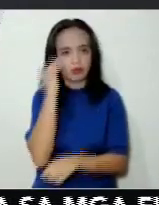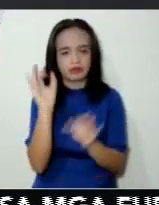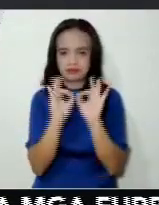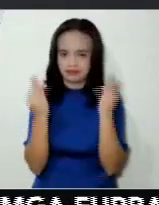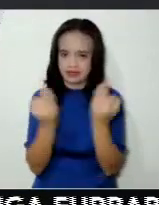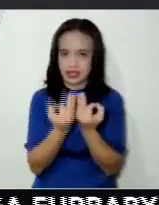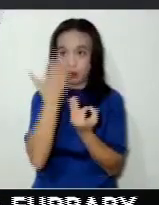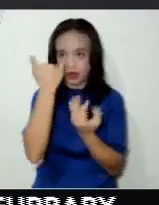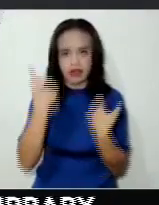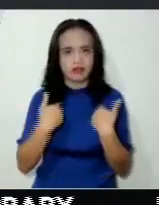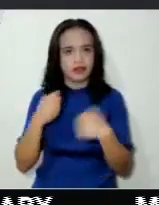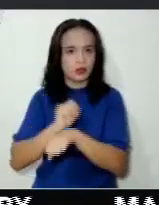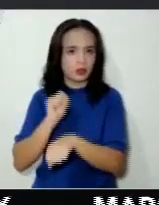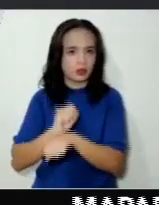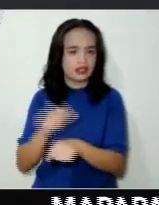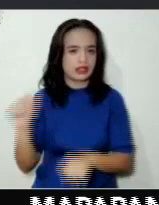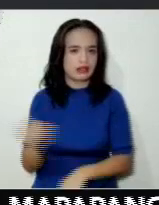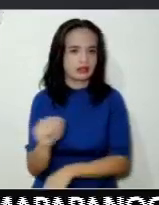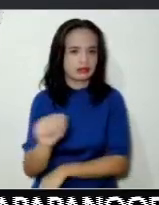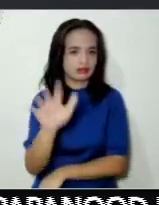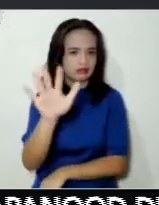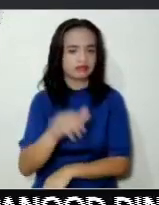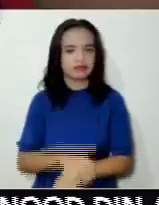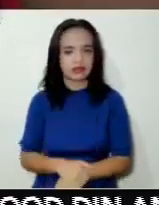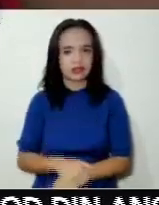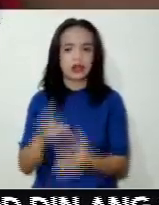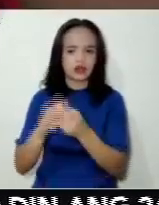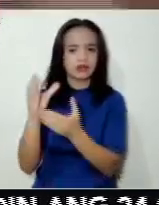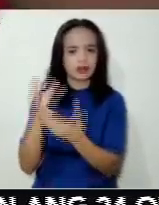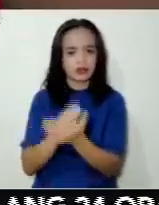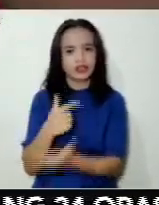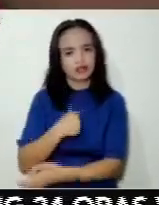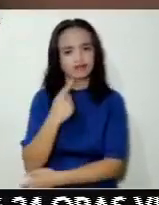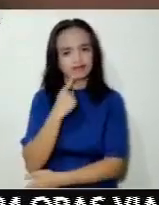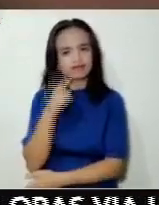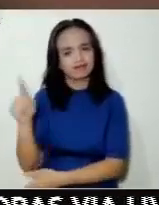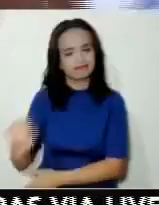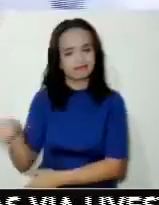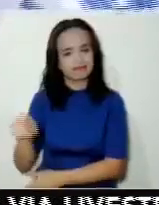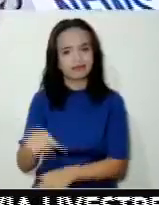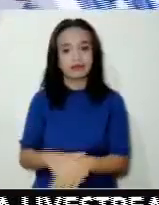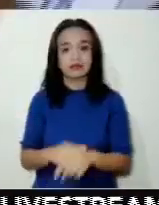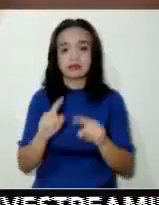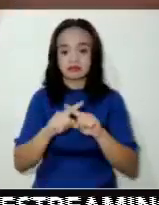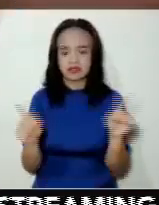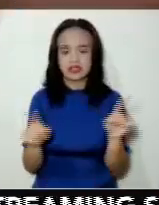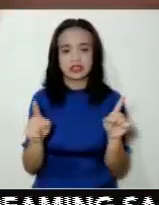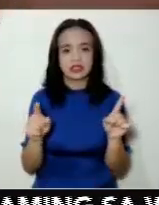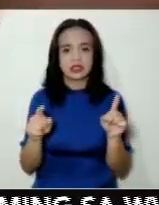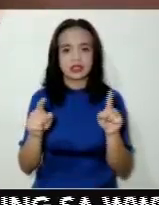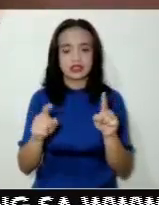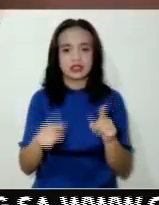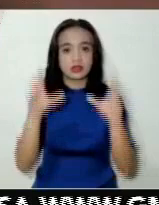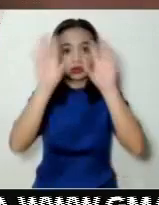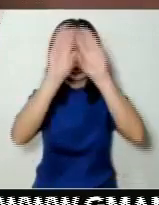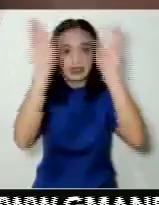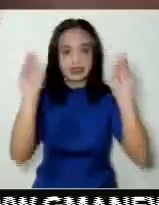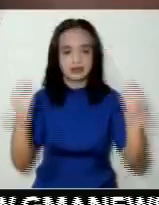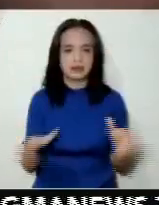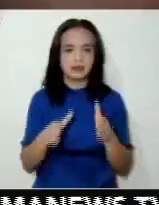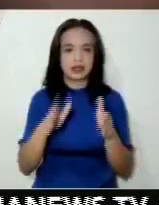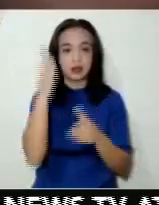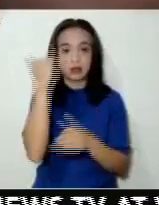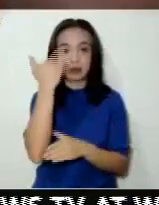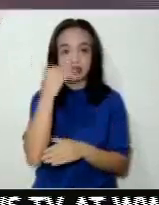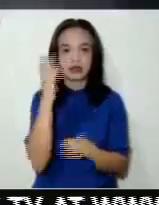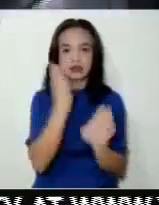sa Antipolo. Siyempre sila na, may miss ko din. Pero mukhang sa kalsada na siya magpapasko dahil ang nakuha niyang bus delayed